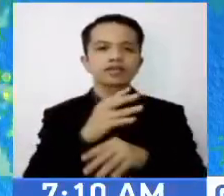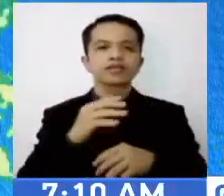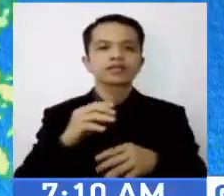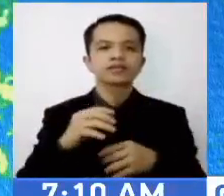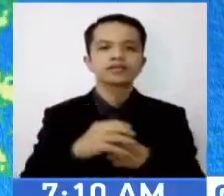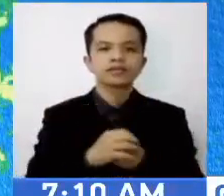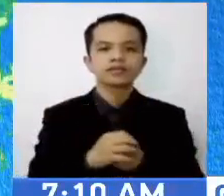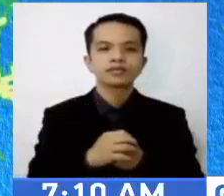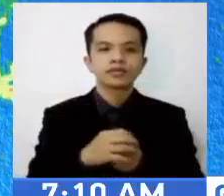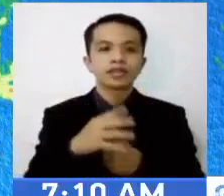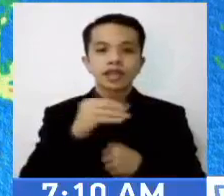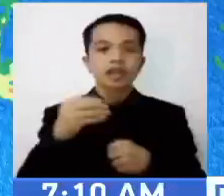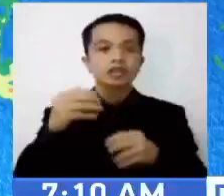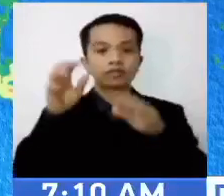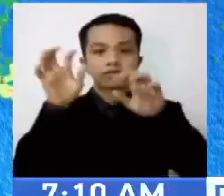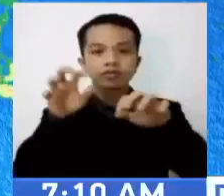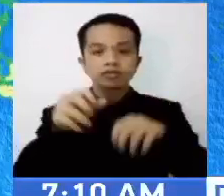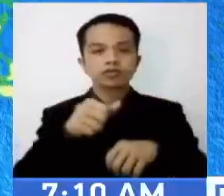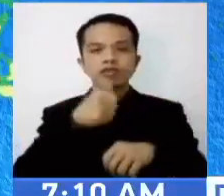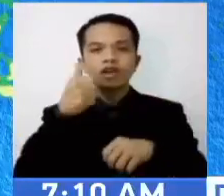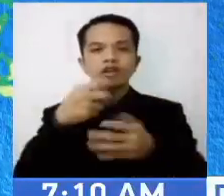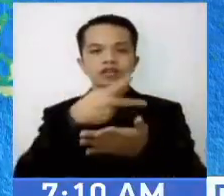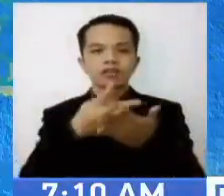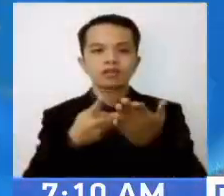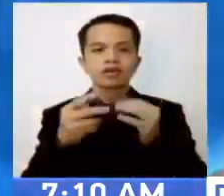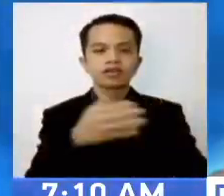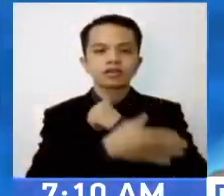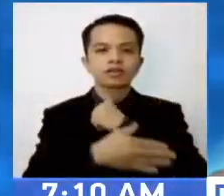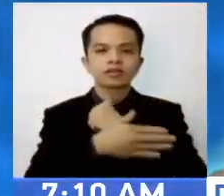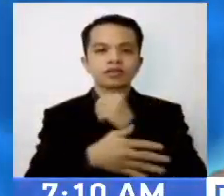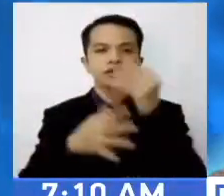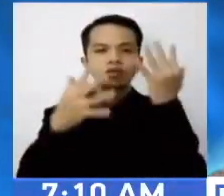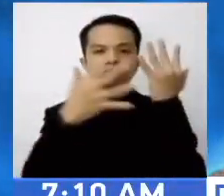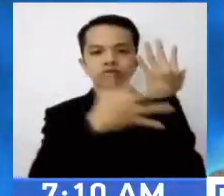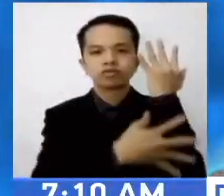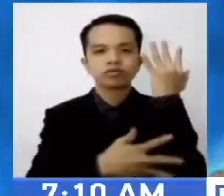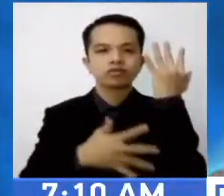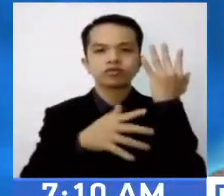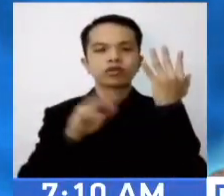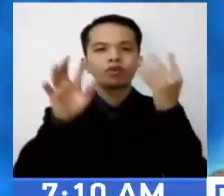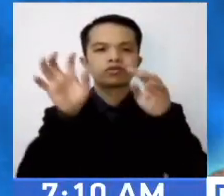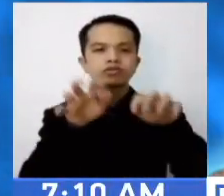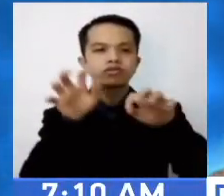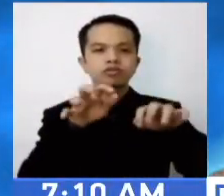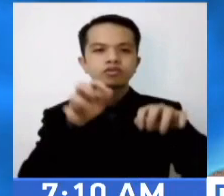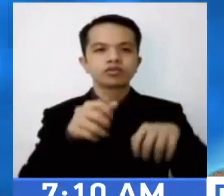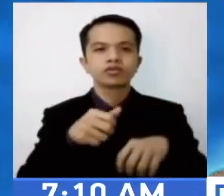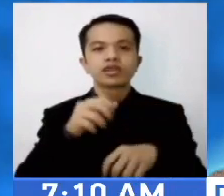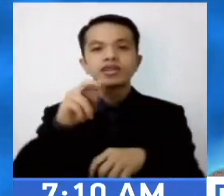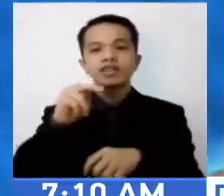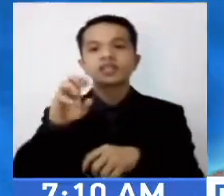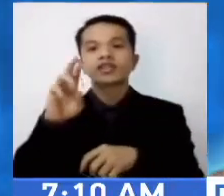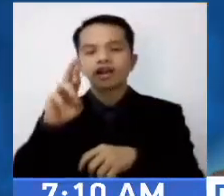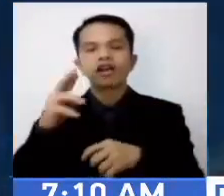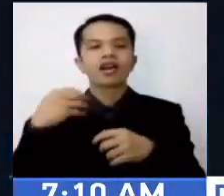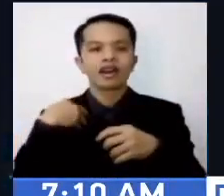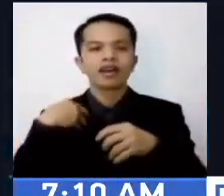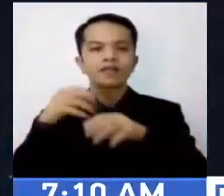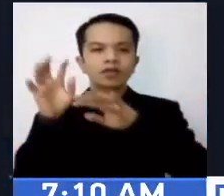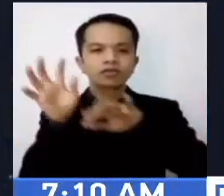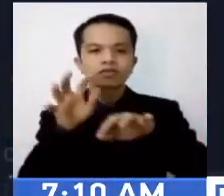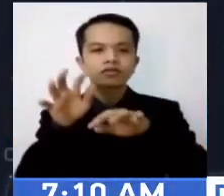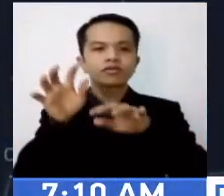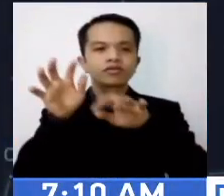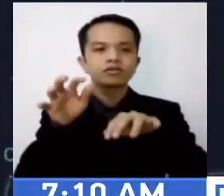iba pang bahagi ng bansa. Asahan ding muli ang ulan sa ilang bahagi ng Metro Manila. Mga kapuso, kung hindi magiging maulap o maulan sa inyong